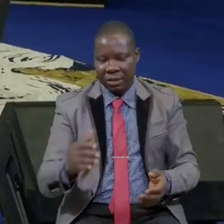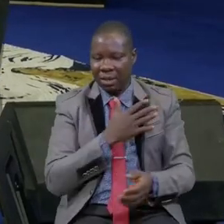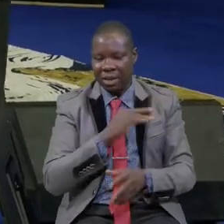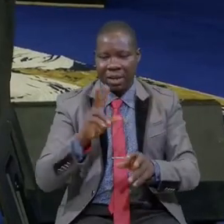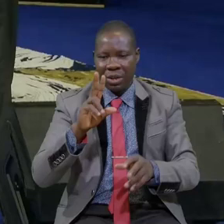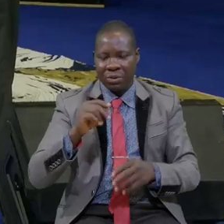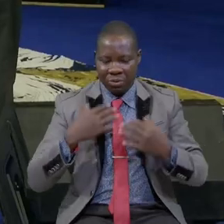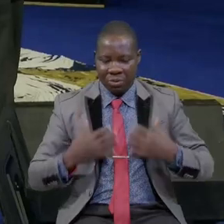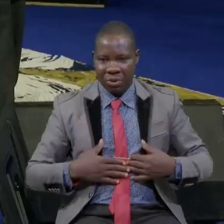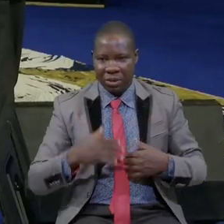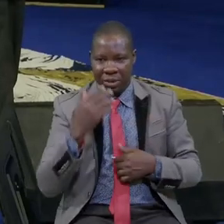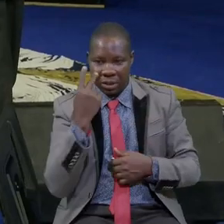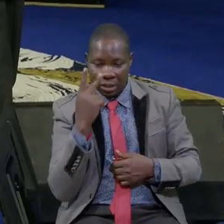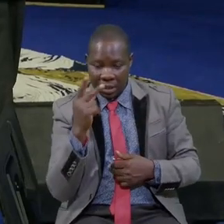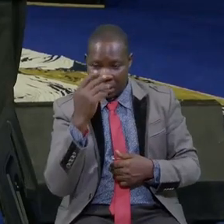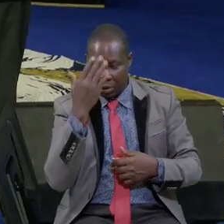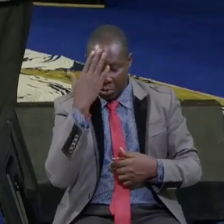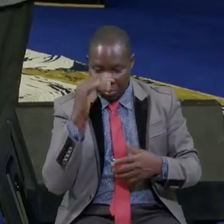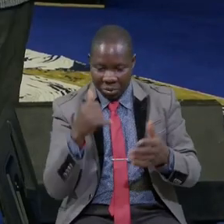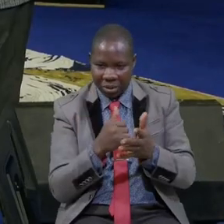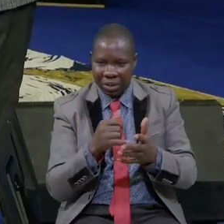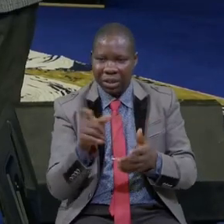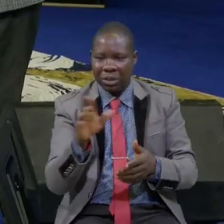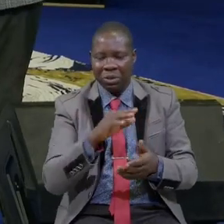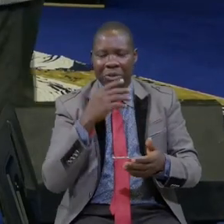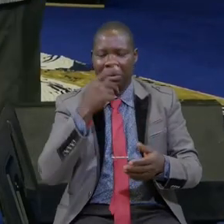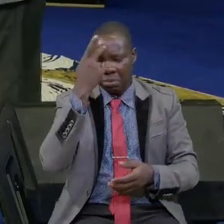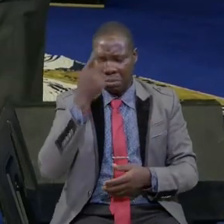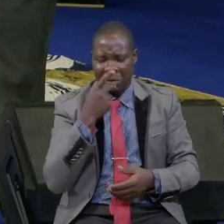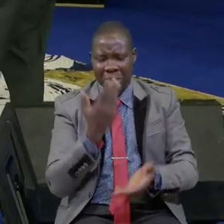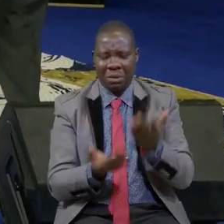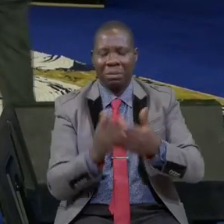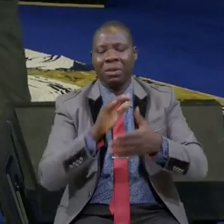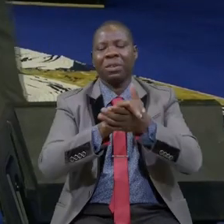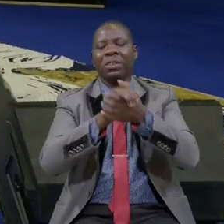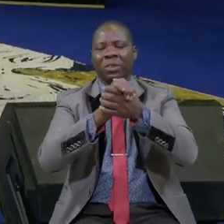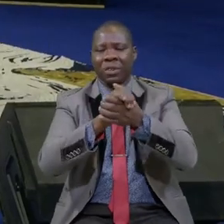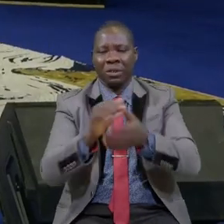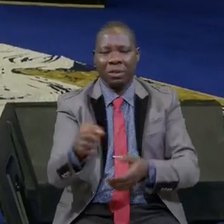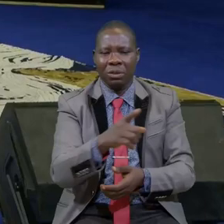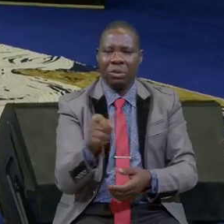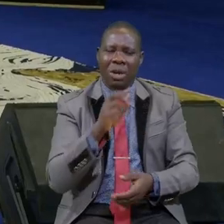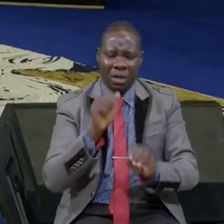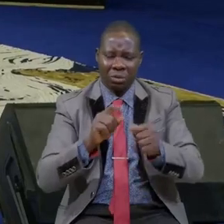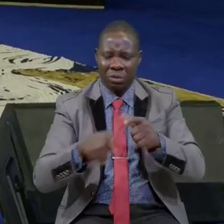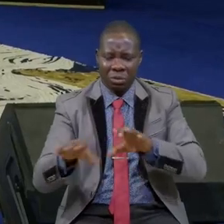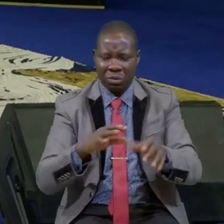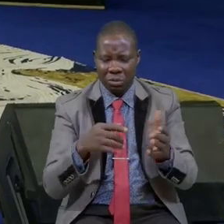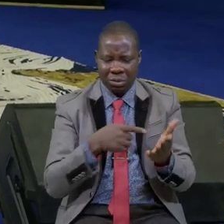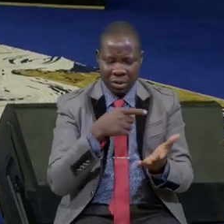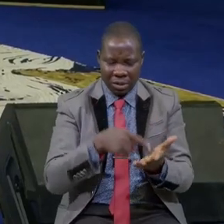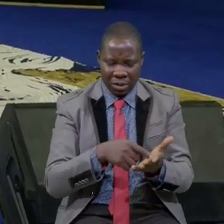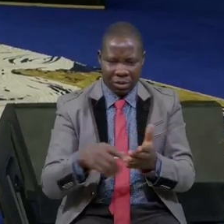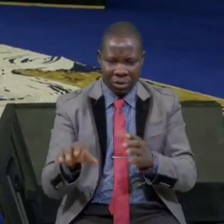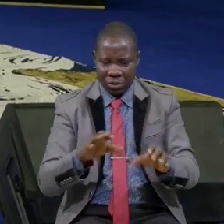personne ne te découvre. Et tes parents peuvent même te féliciter. Tu arrives à faire ceci, à faire